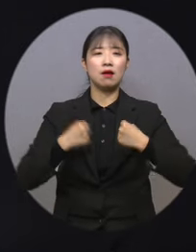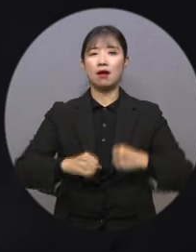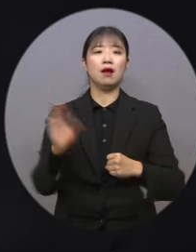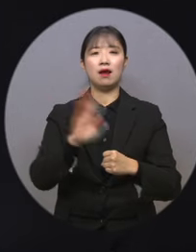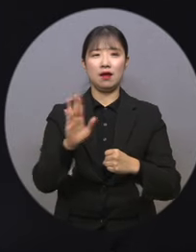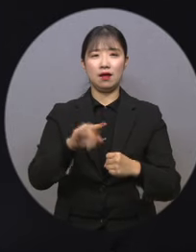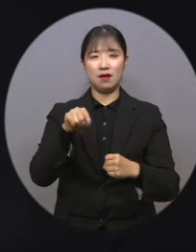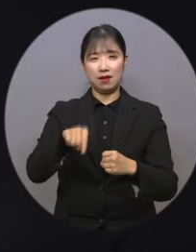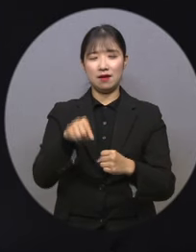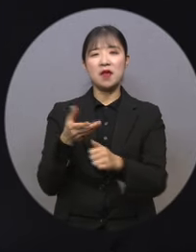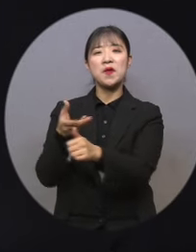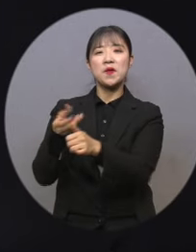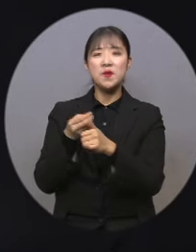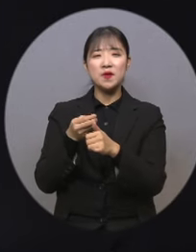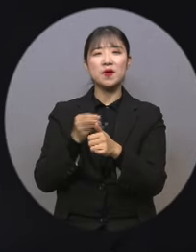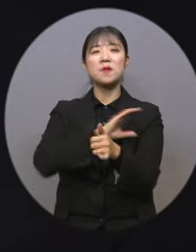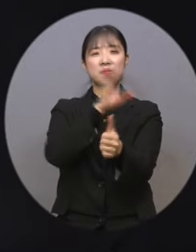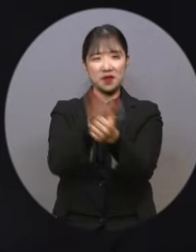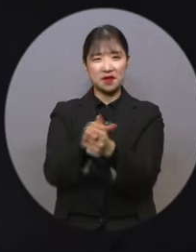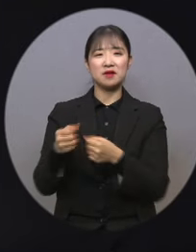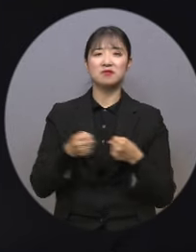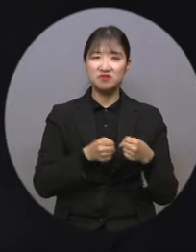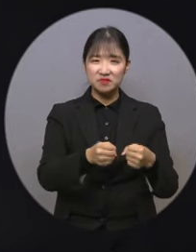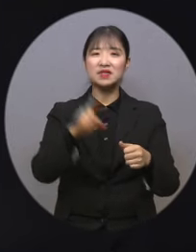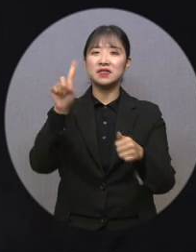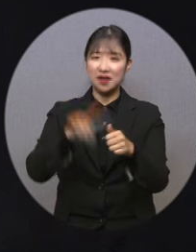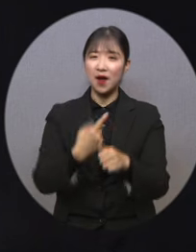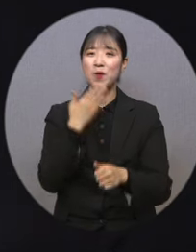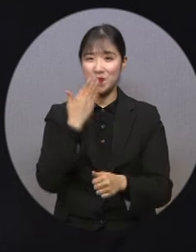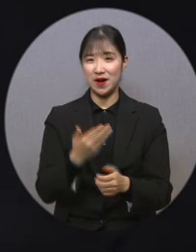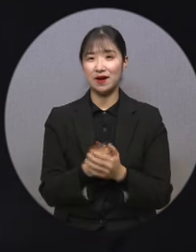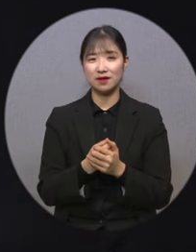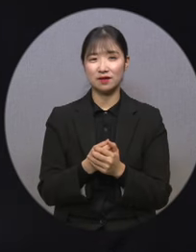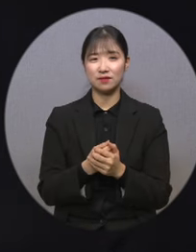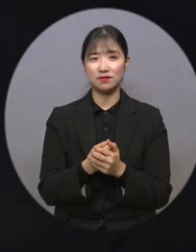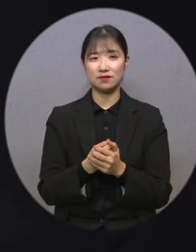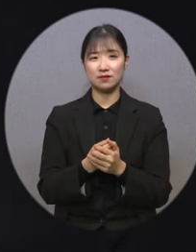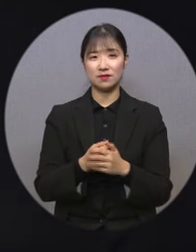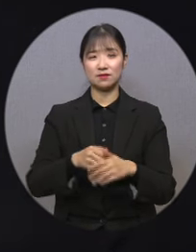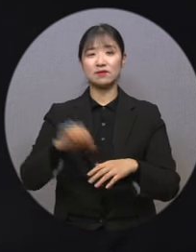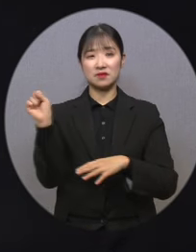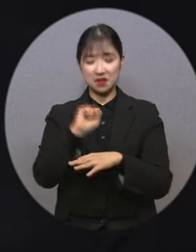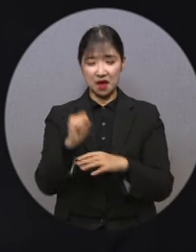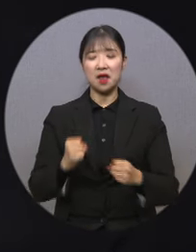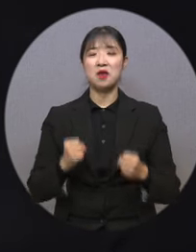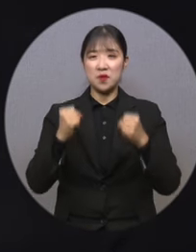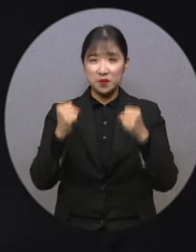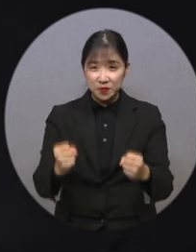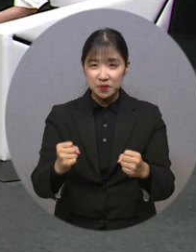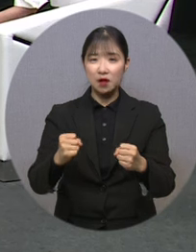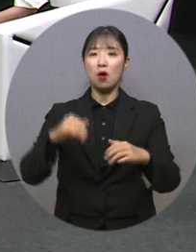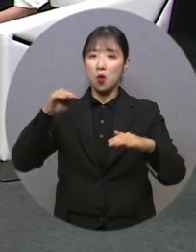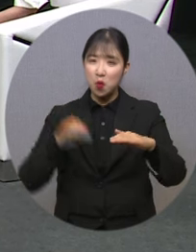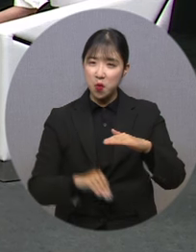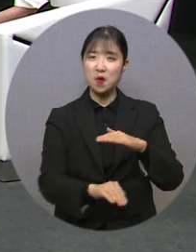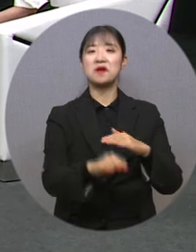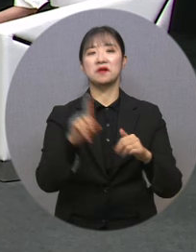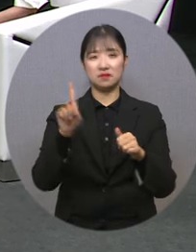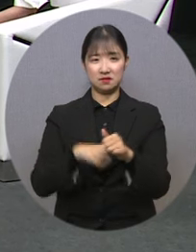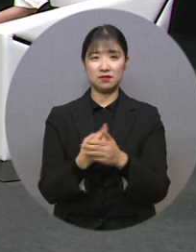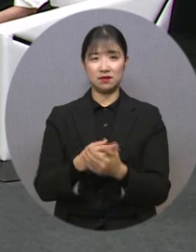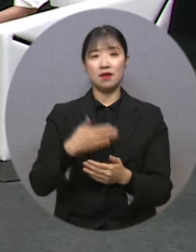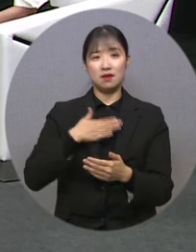입구에서 발레가 돼줘요. 모든 주차는 자동입니다. 차만 다 갖다 놓으면 갖다 놓고 자기가 시장에서 본